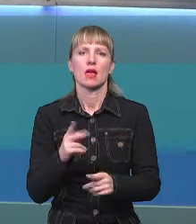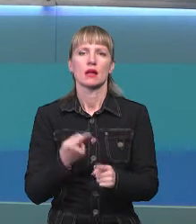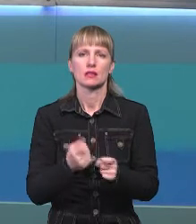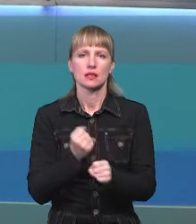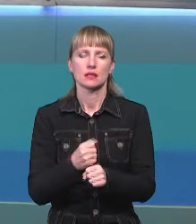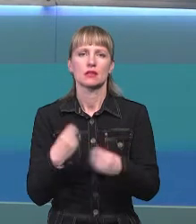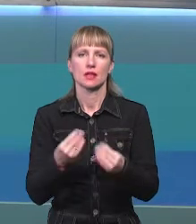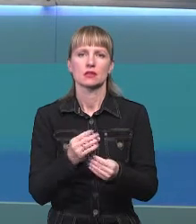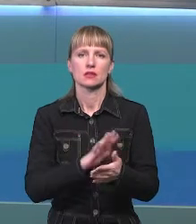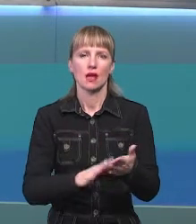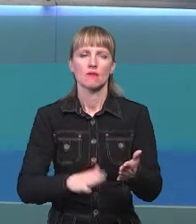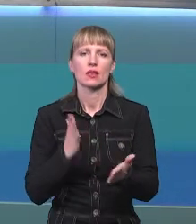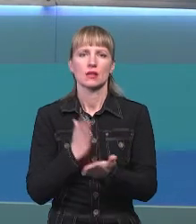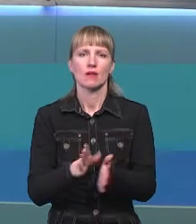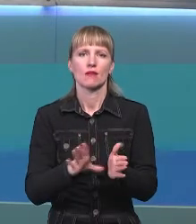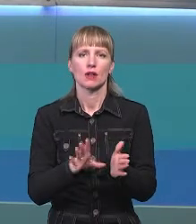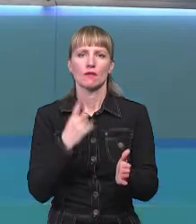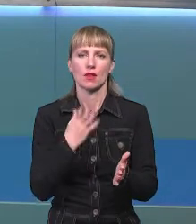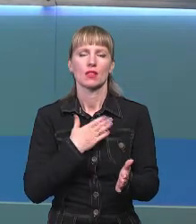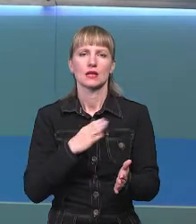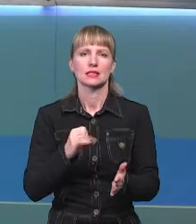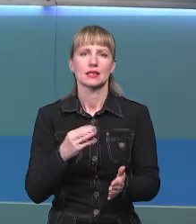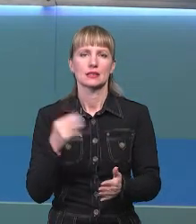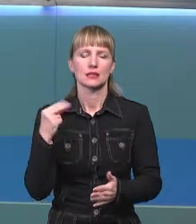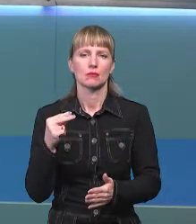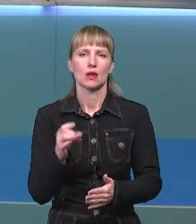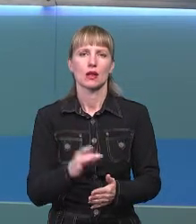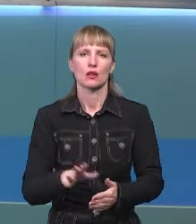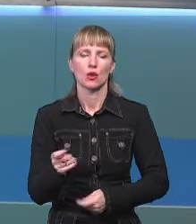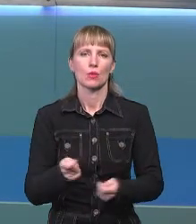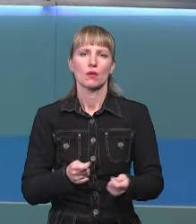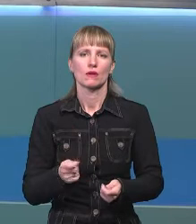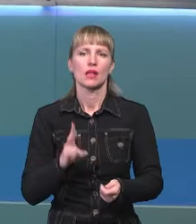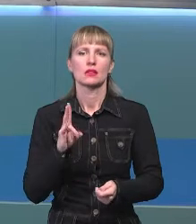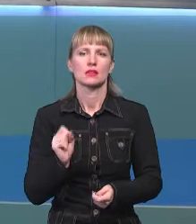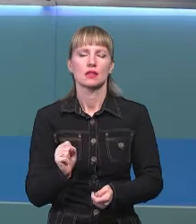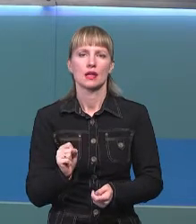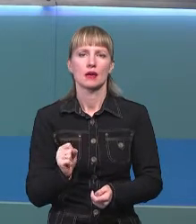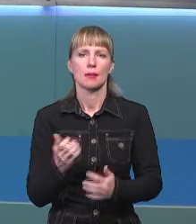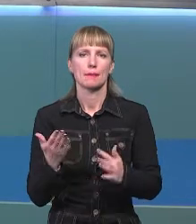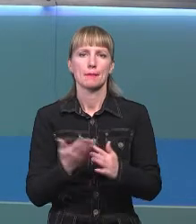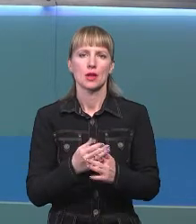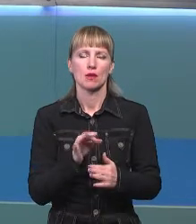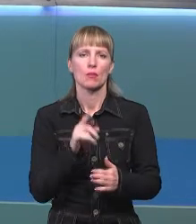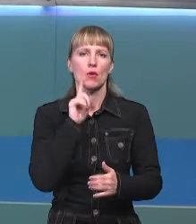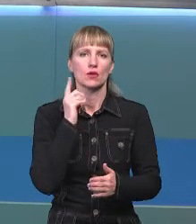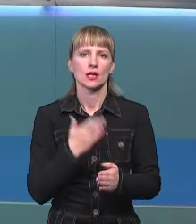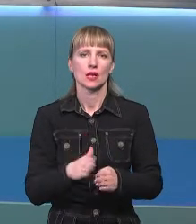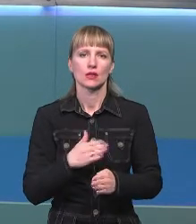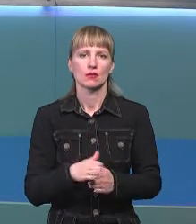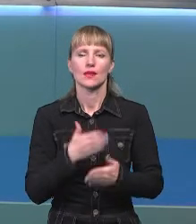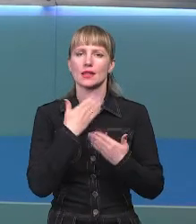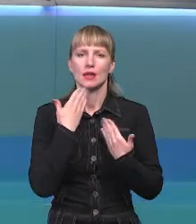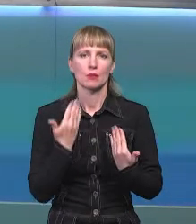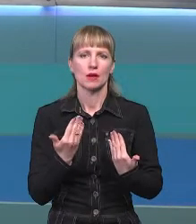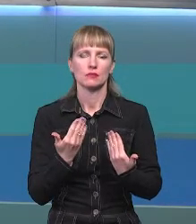як подати в електронному вигляді, все є на нашому сайті Запорізького регіонального управління. На пільгове молодіжне кредитування